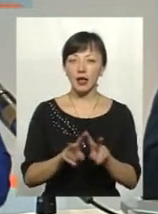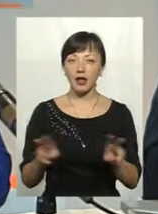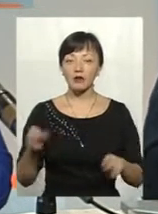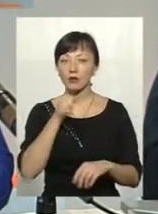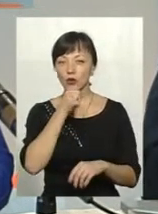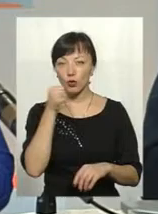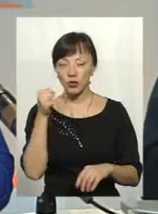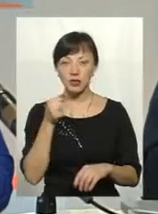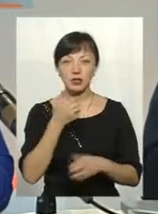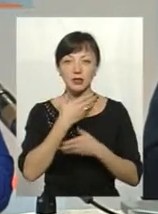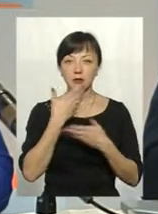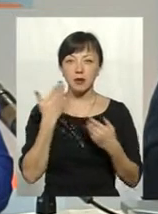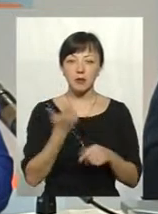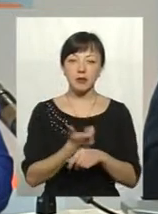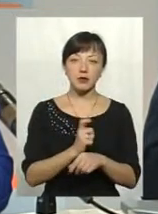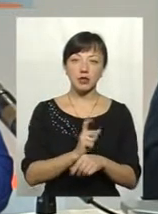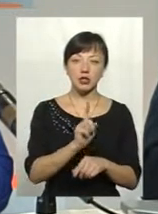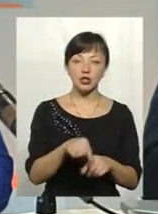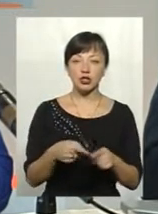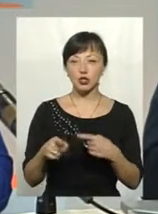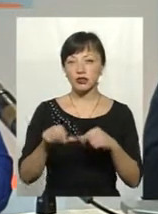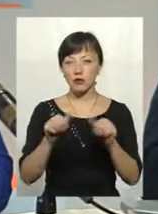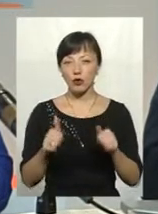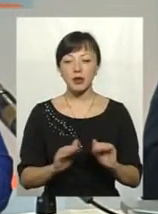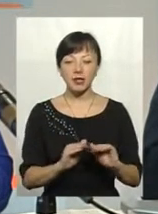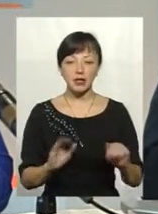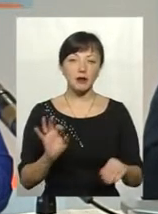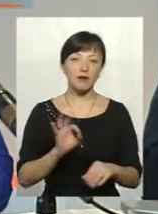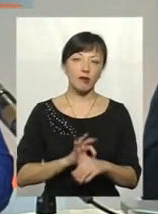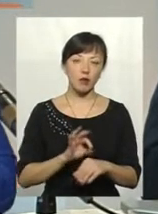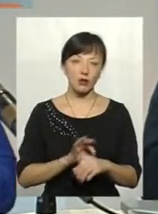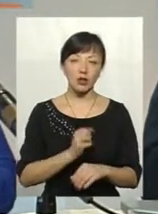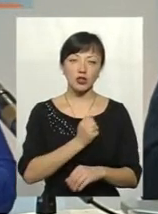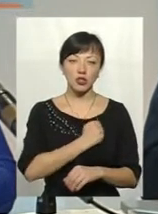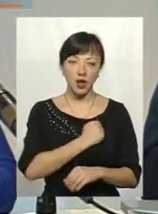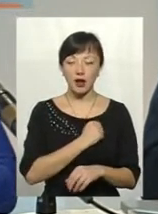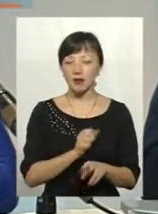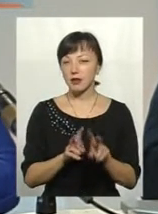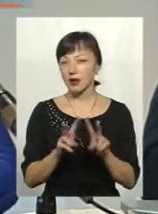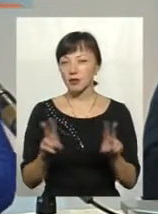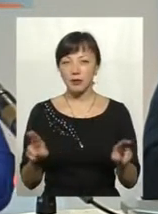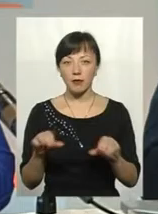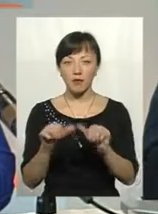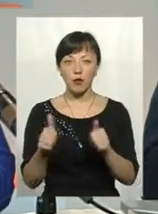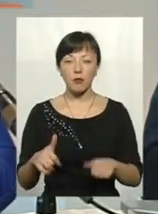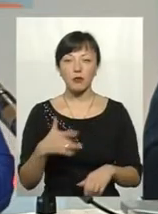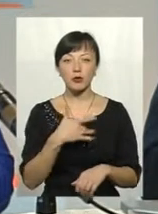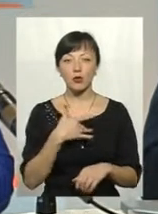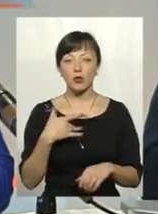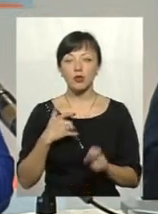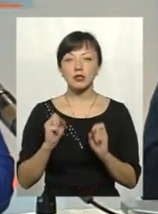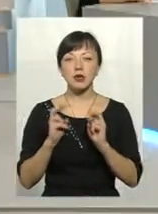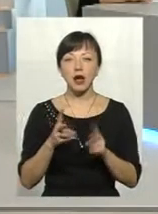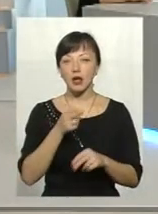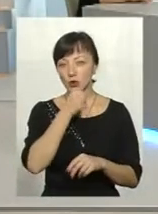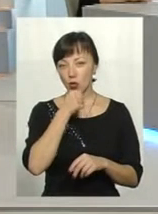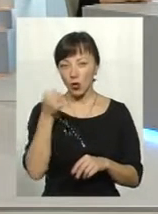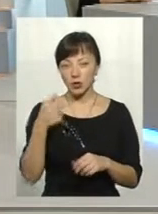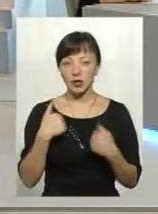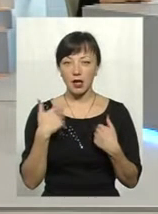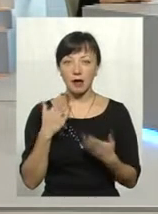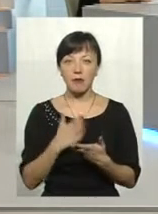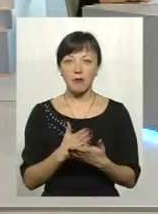ми могли сказати, що переважають ті чи інші форми. Дітки хворіють, наприклад, жаль, такими ж самими формами туберкульозу, як і дорослі. Я маю на